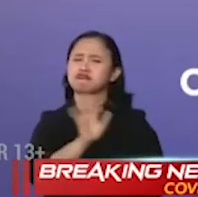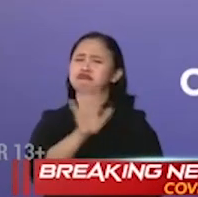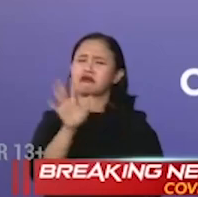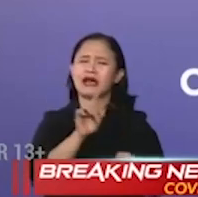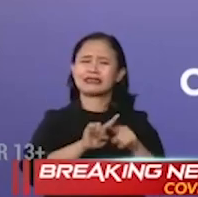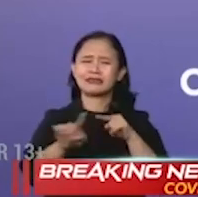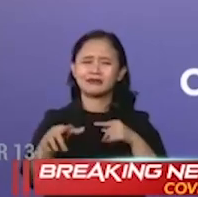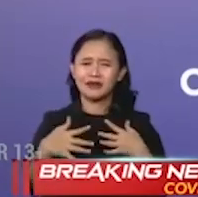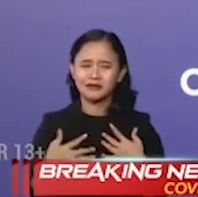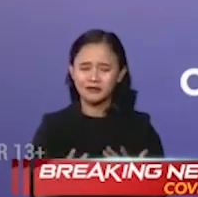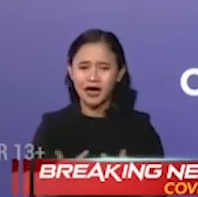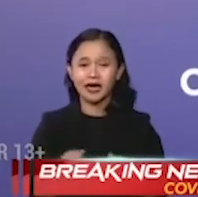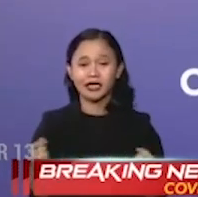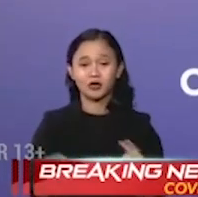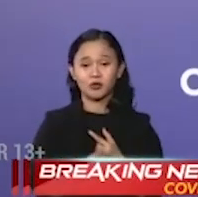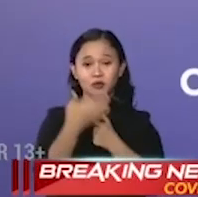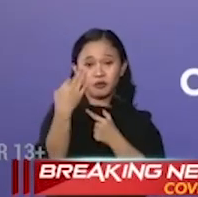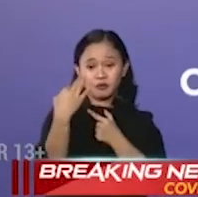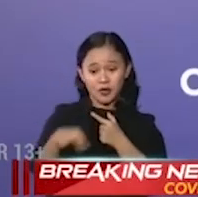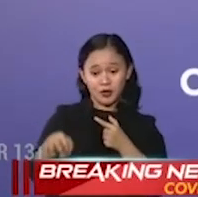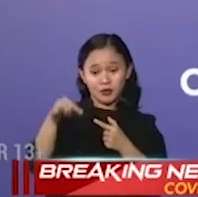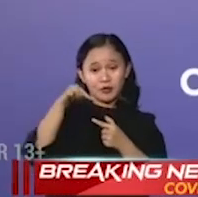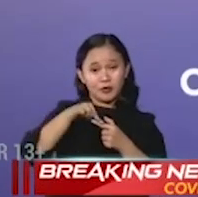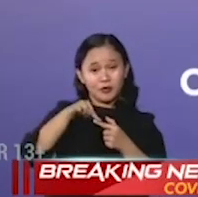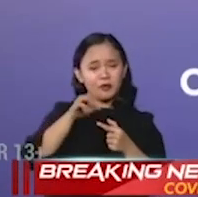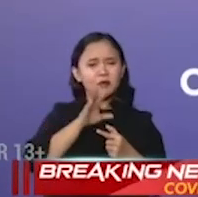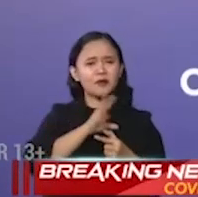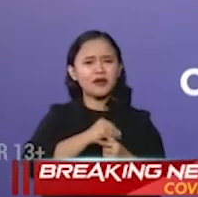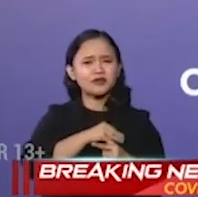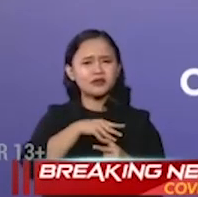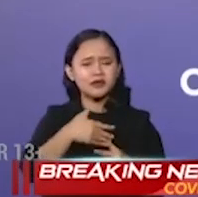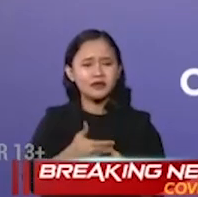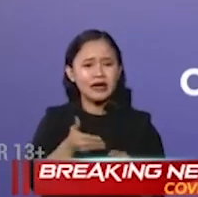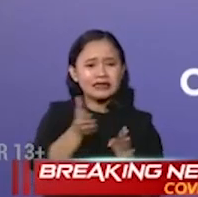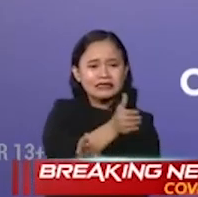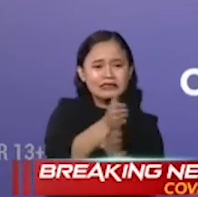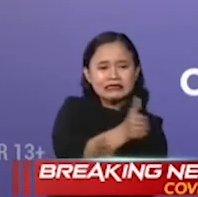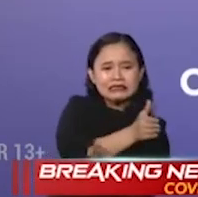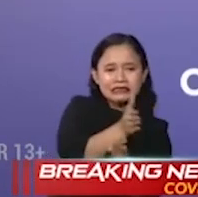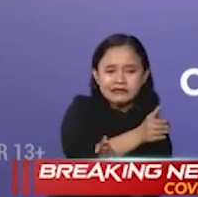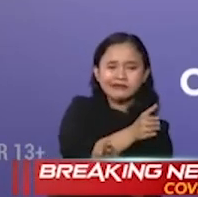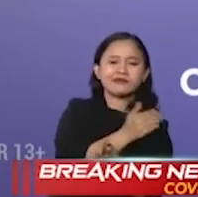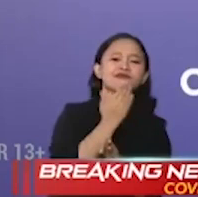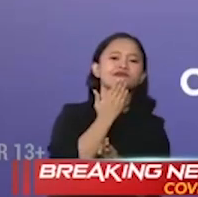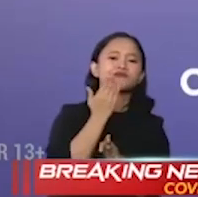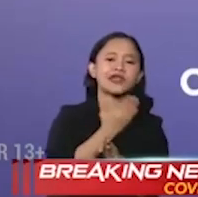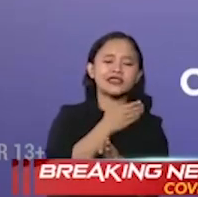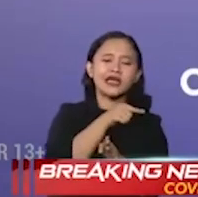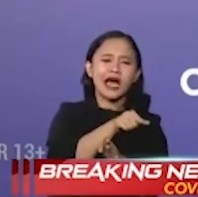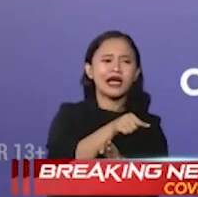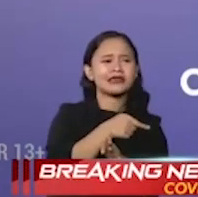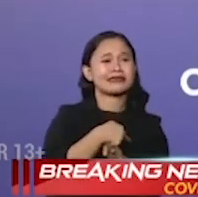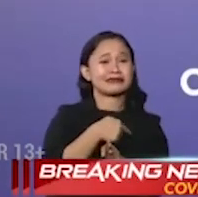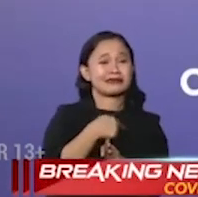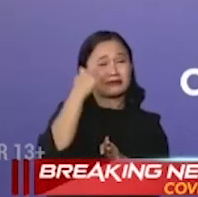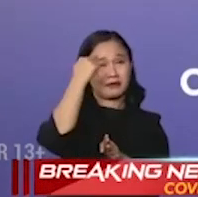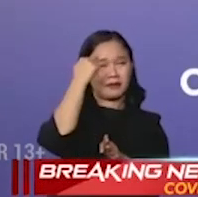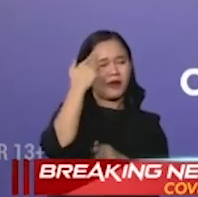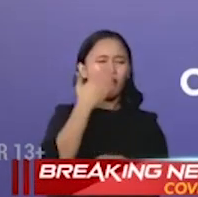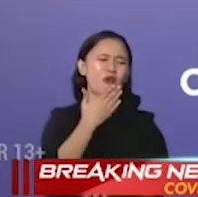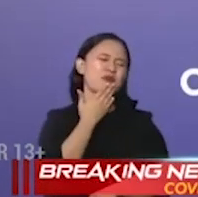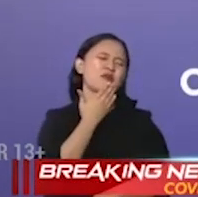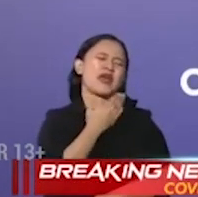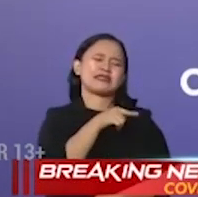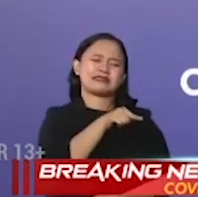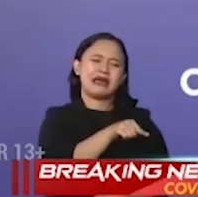Adalah Kita merubah kebiasaan-kebiasaan yang dahulu kita anggap normal-normal Hai